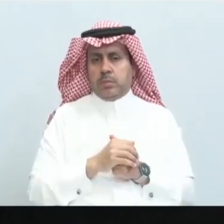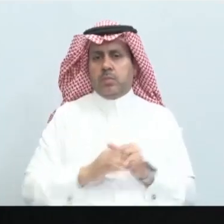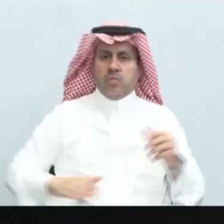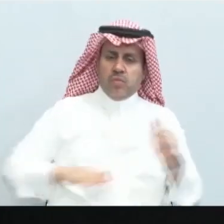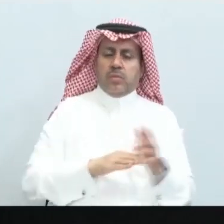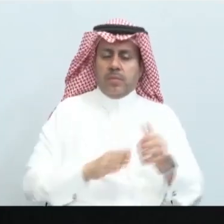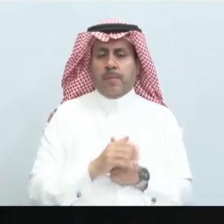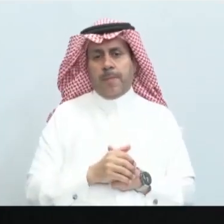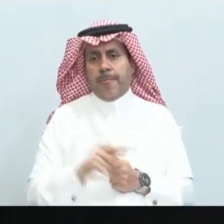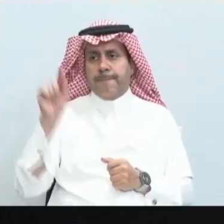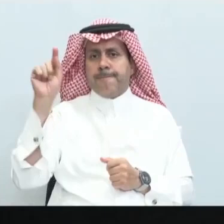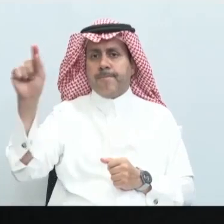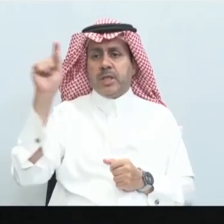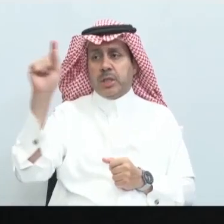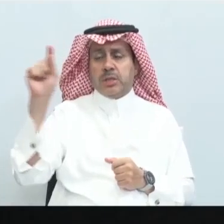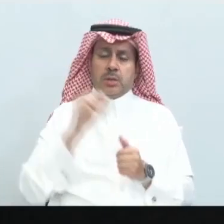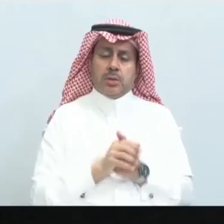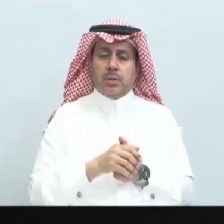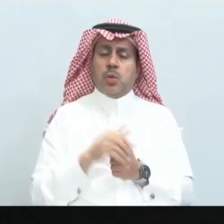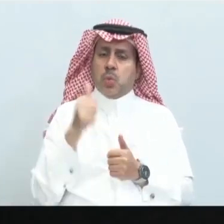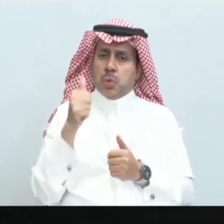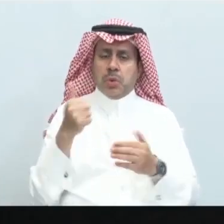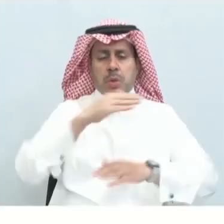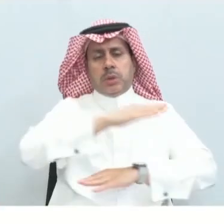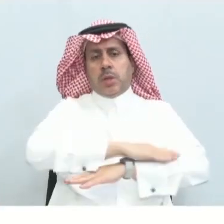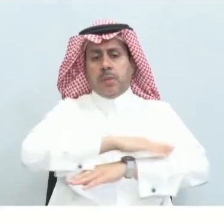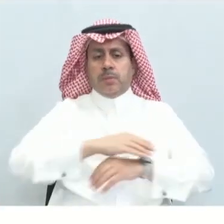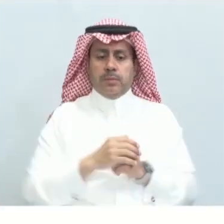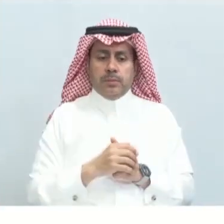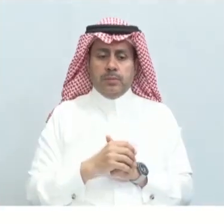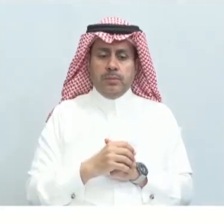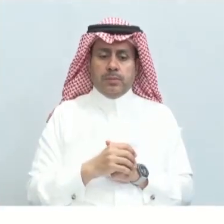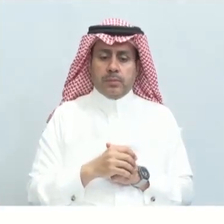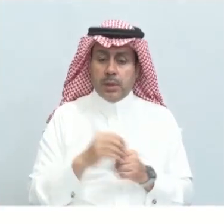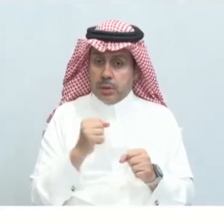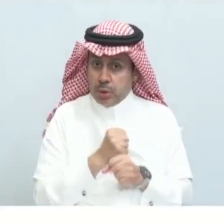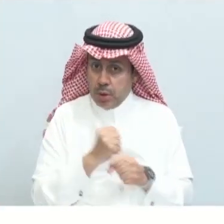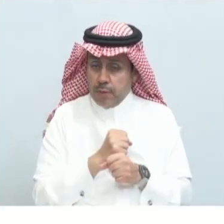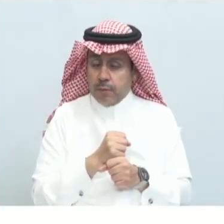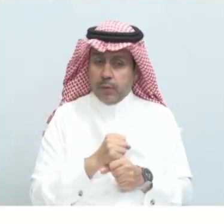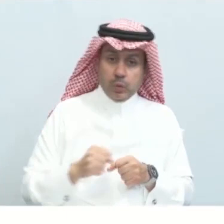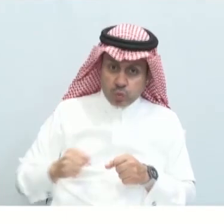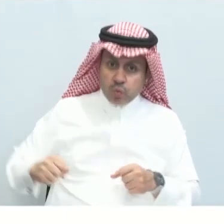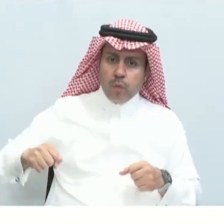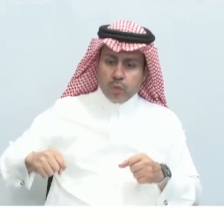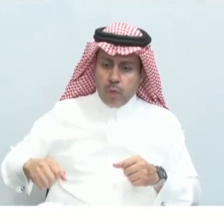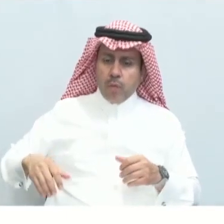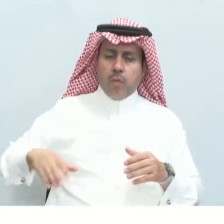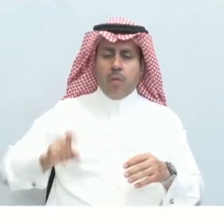جرس او شيء اخر فانه يستخدم هذا الجرس اذا هذا التصرف خطا نضع عليه علامه خطا